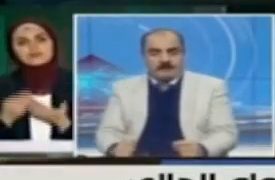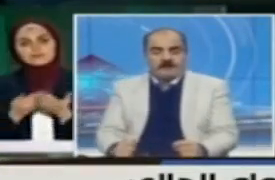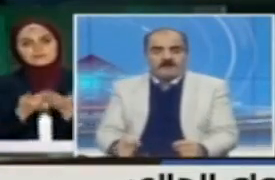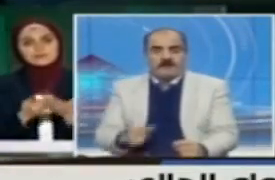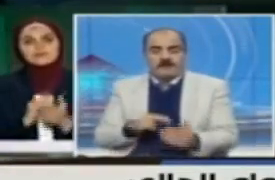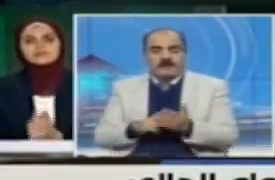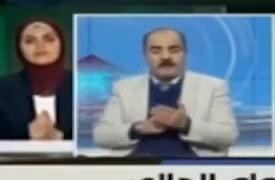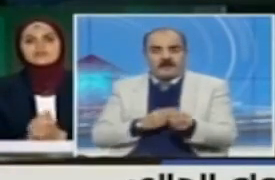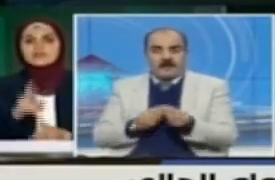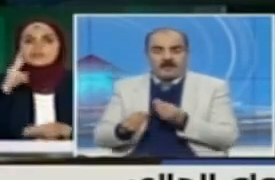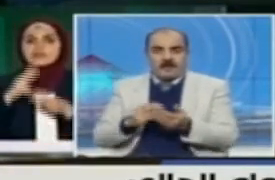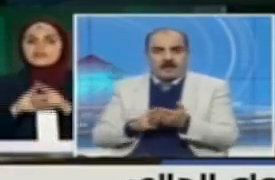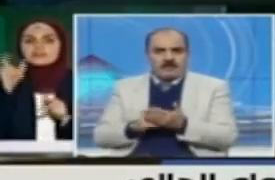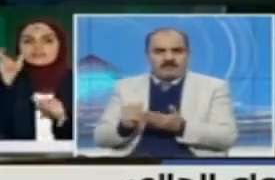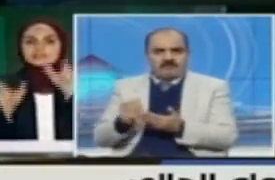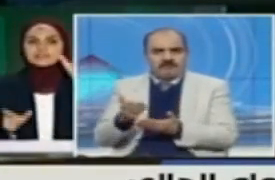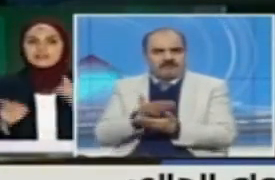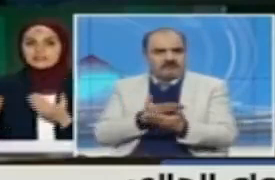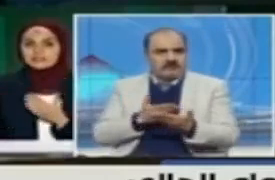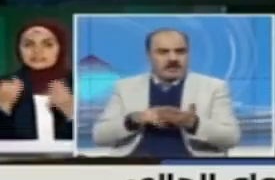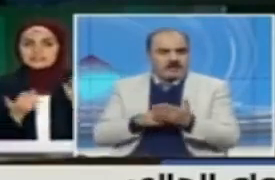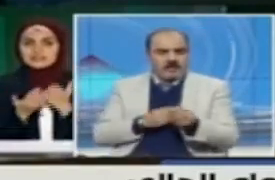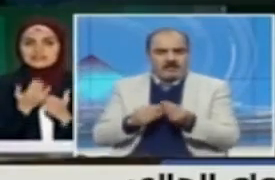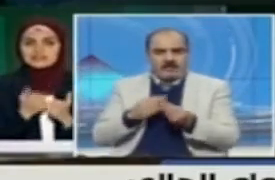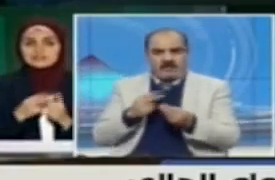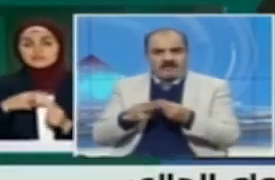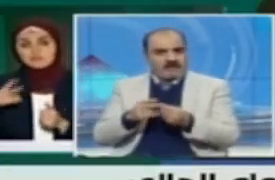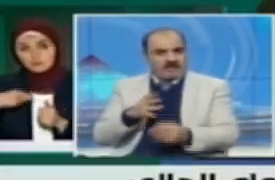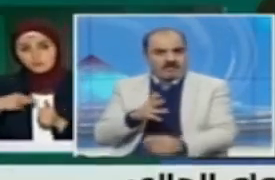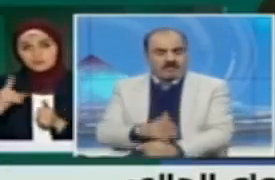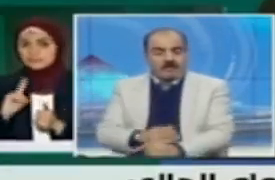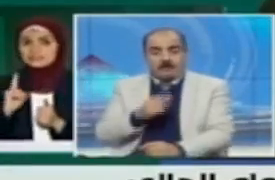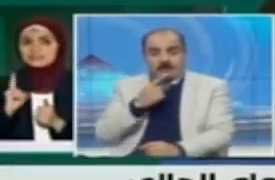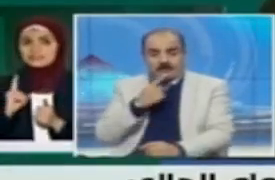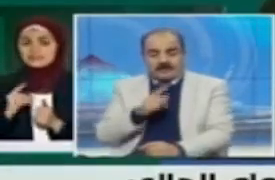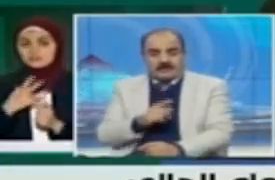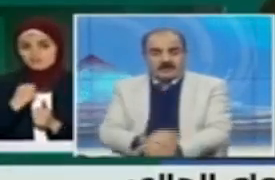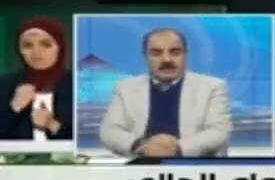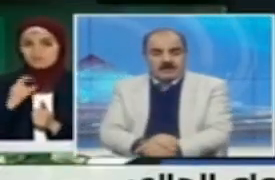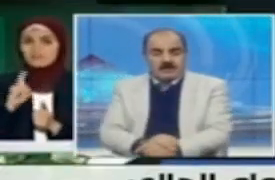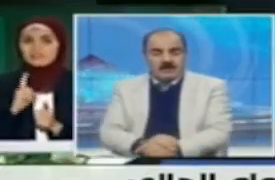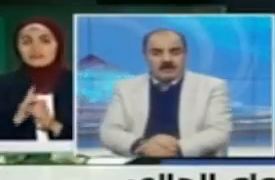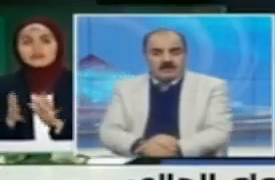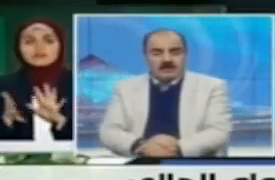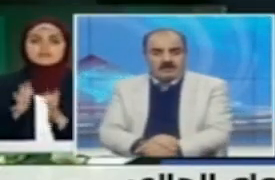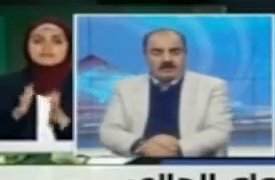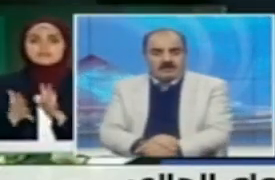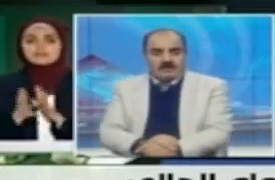من الآخرين مش مكروه ومش مرفوض، بس يمكن يكون